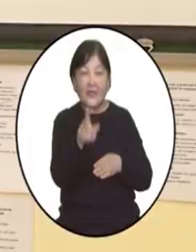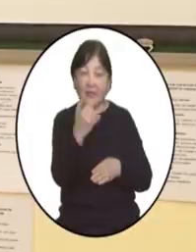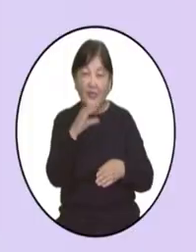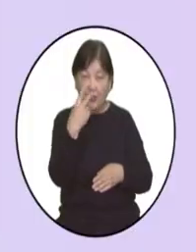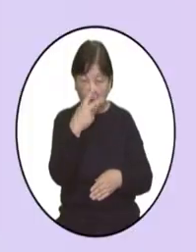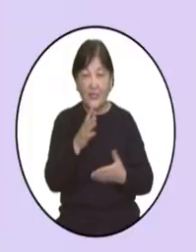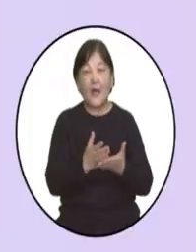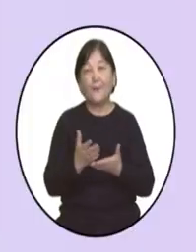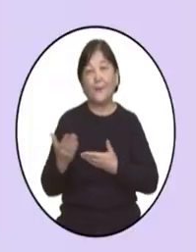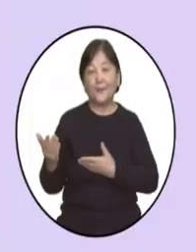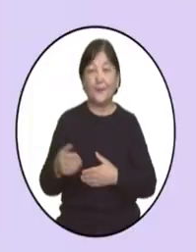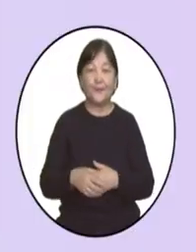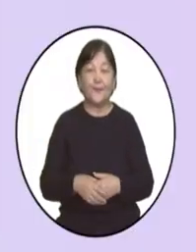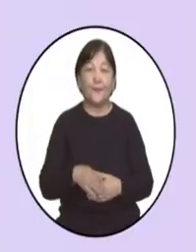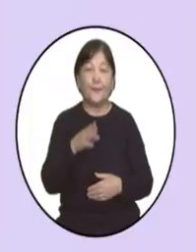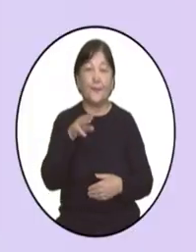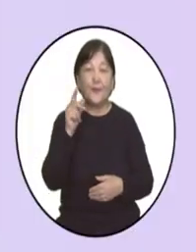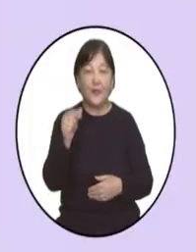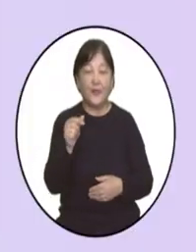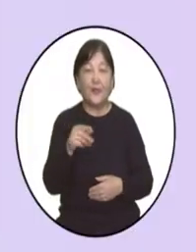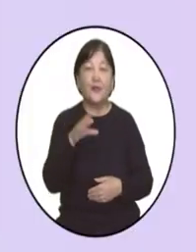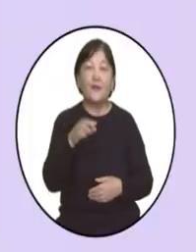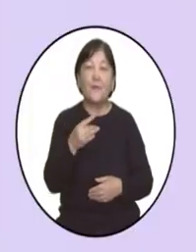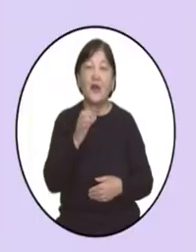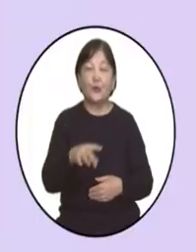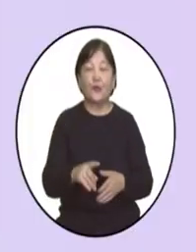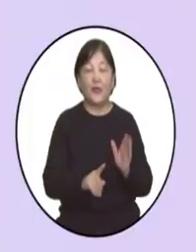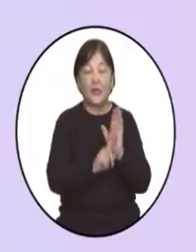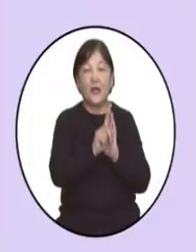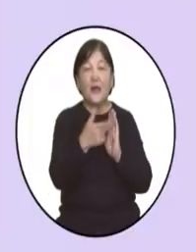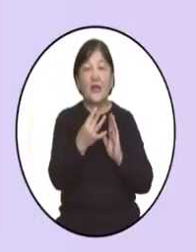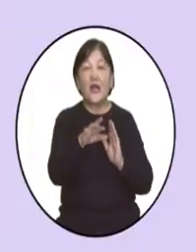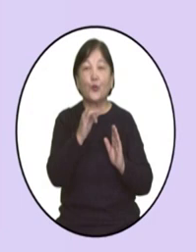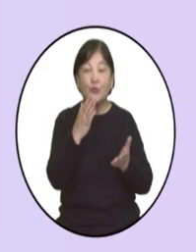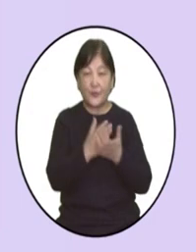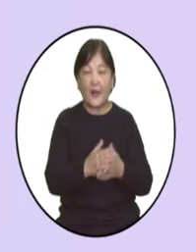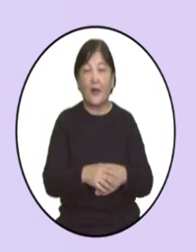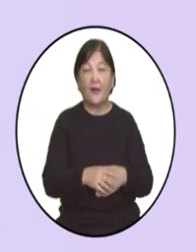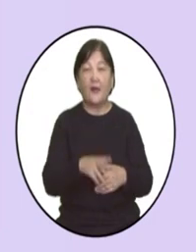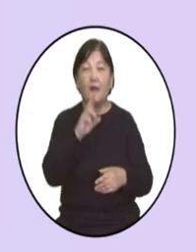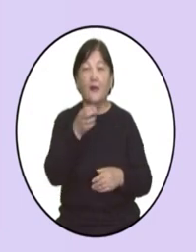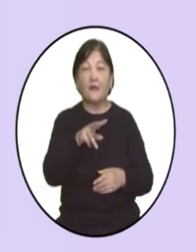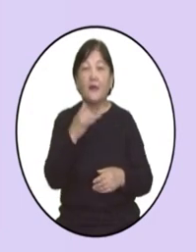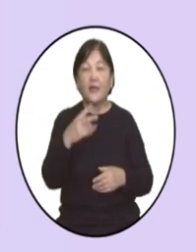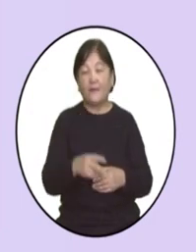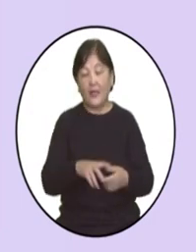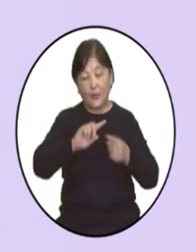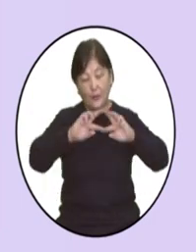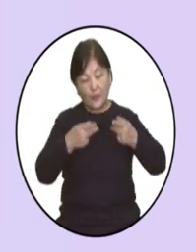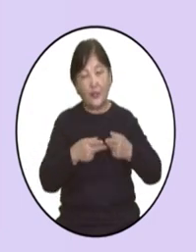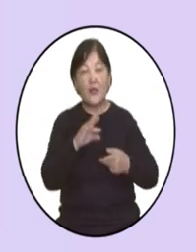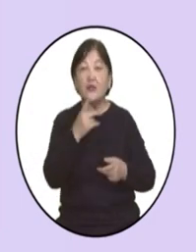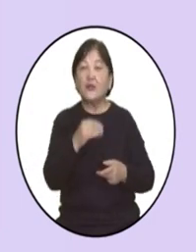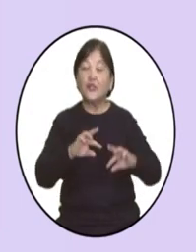үзцгээе. Температурыг градусаар илэрхийлсэн хуваар өгөгдсөн байна. Кельвиний хуваараар илэрхийлж нэгжийн